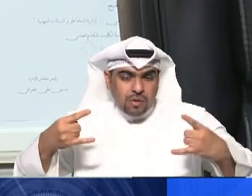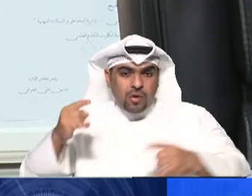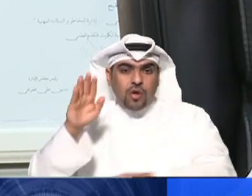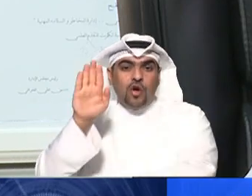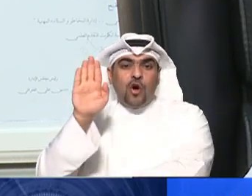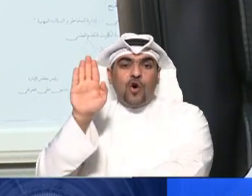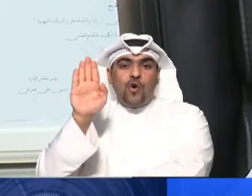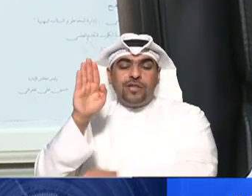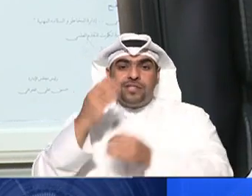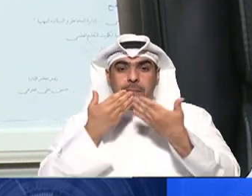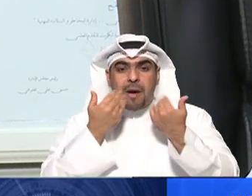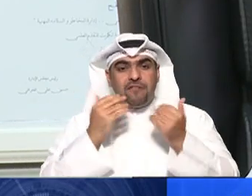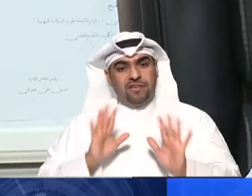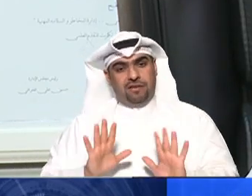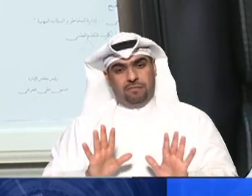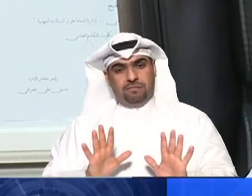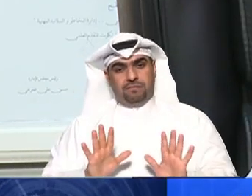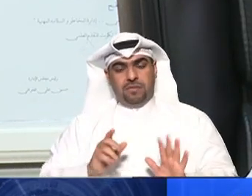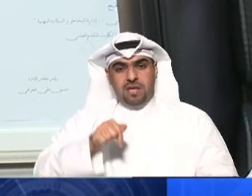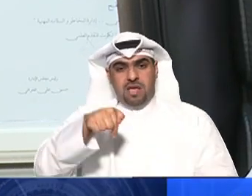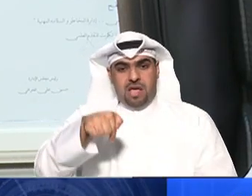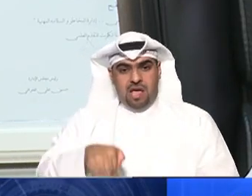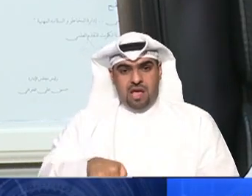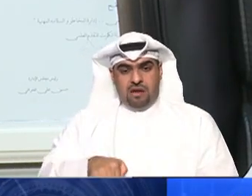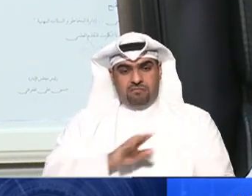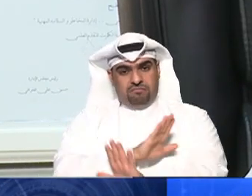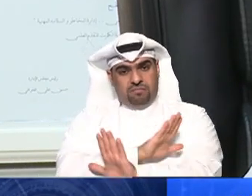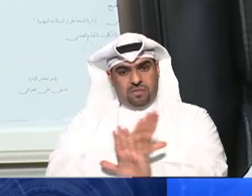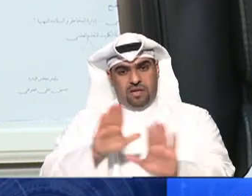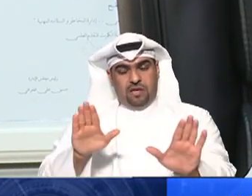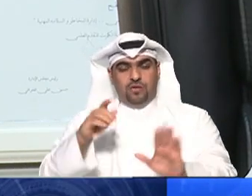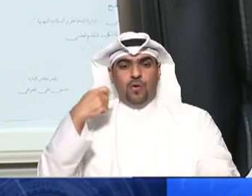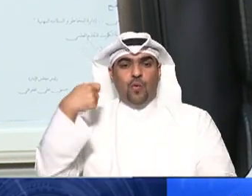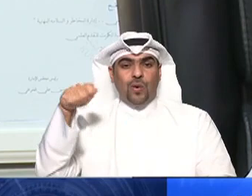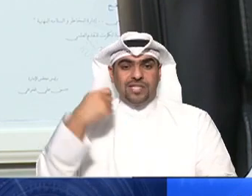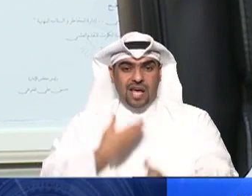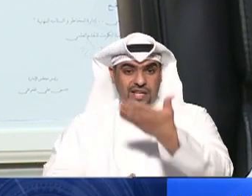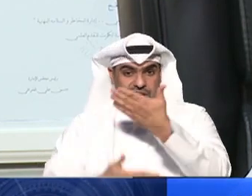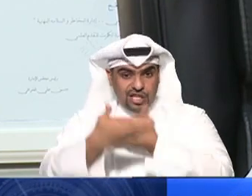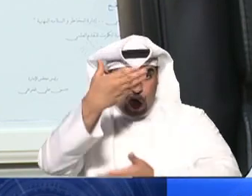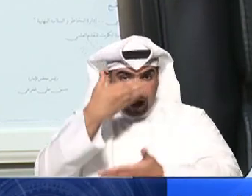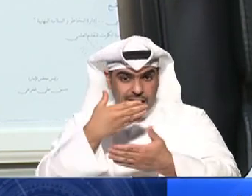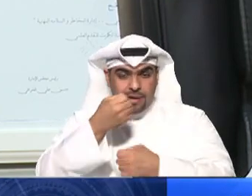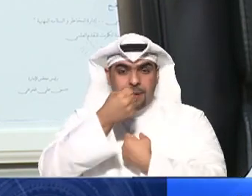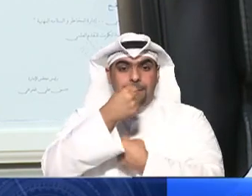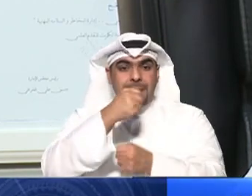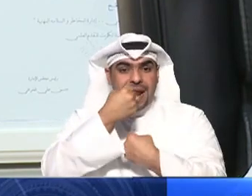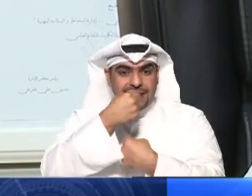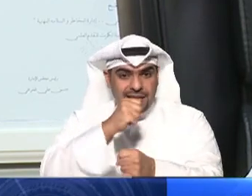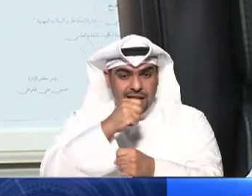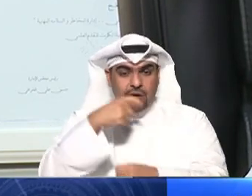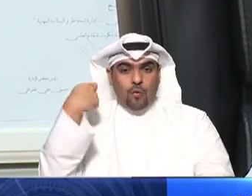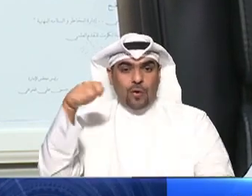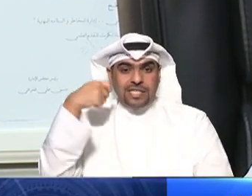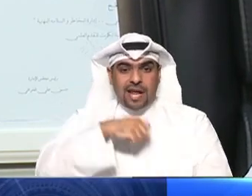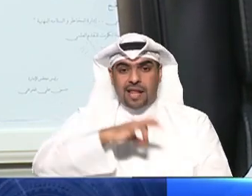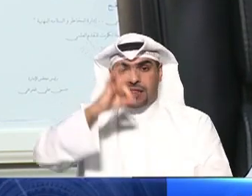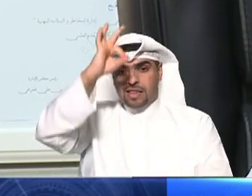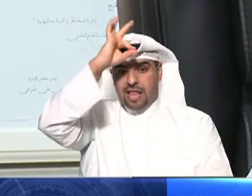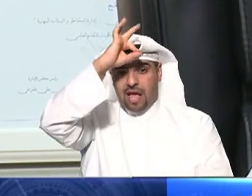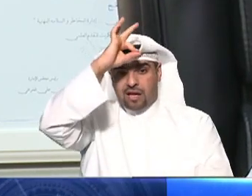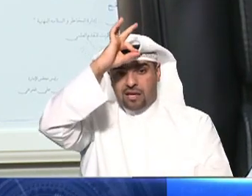الداخلية، بلدية الكويت للتباحث في هذه الآلية، وتم التوصل إلى آلية اللي هي إعطاء مهلة